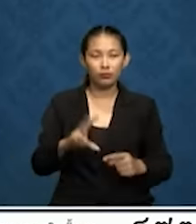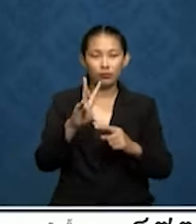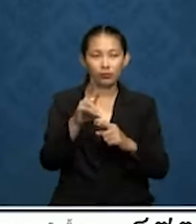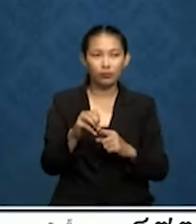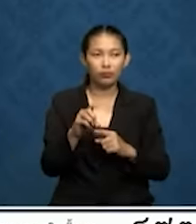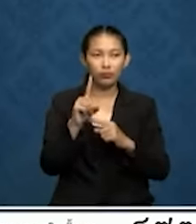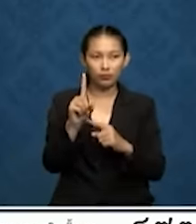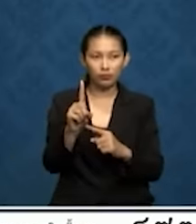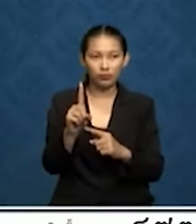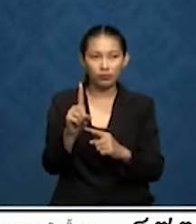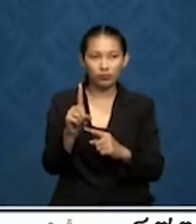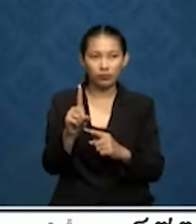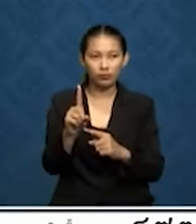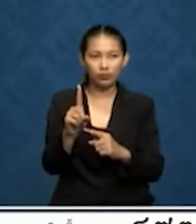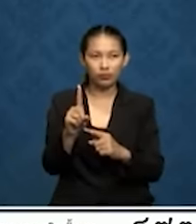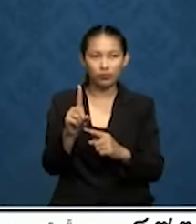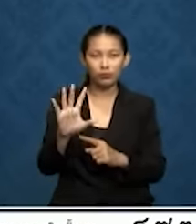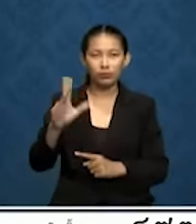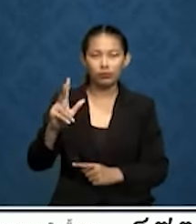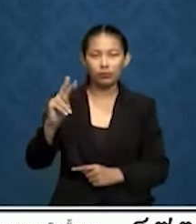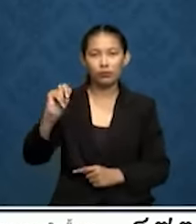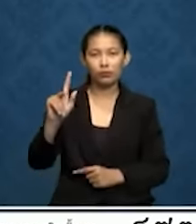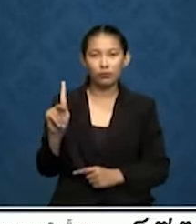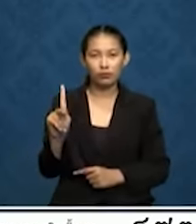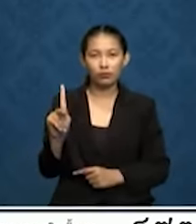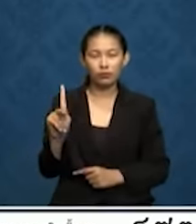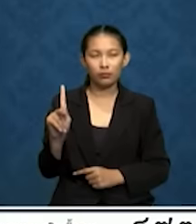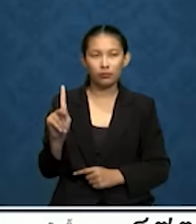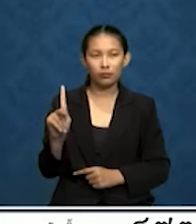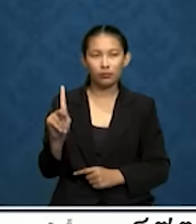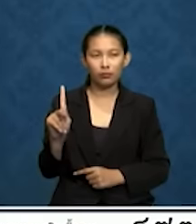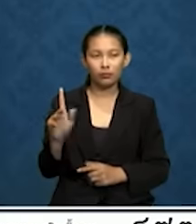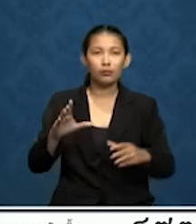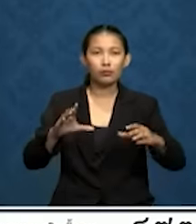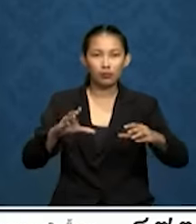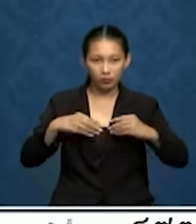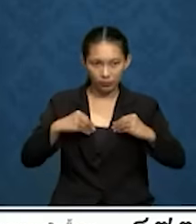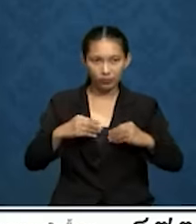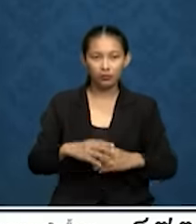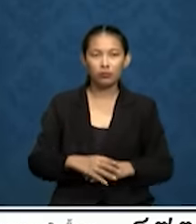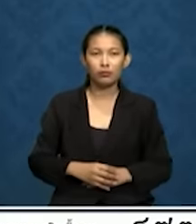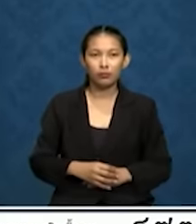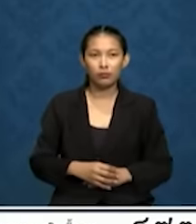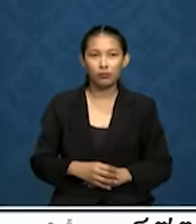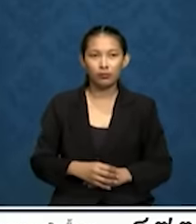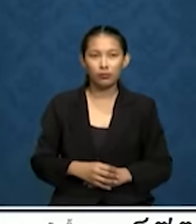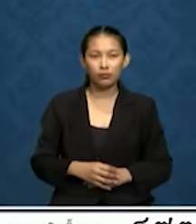71นางสาวชนกจันทาทอง เห็นชอบค่ะ